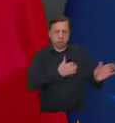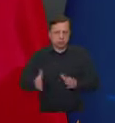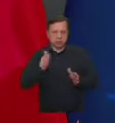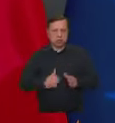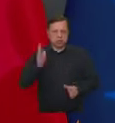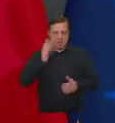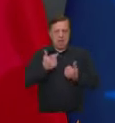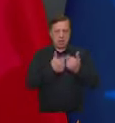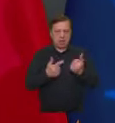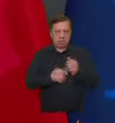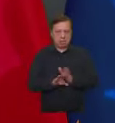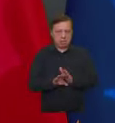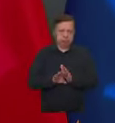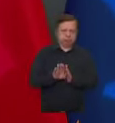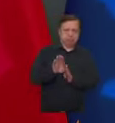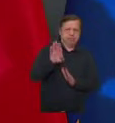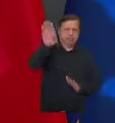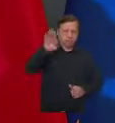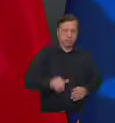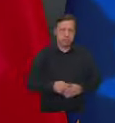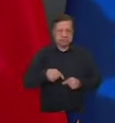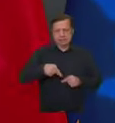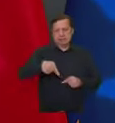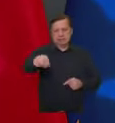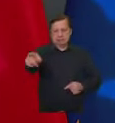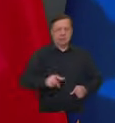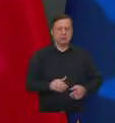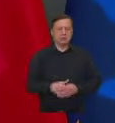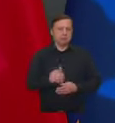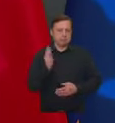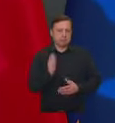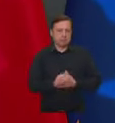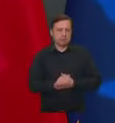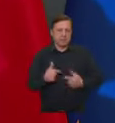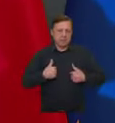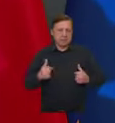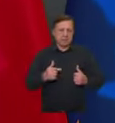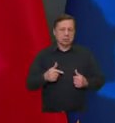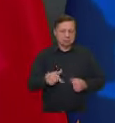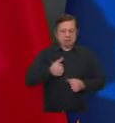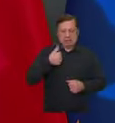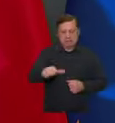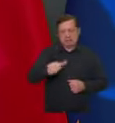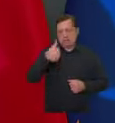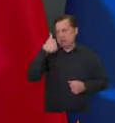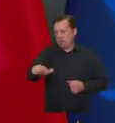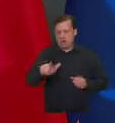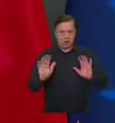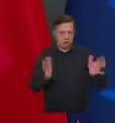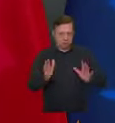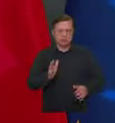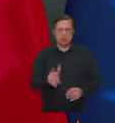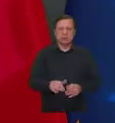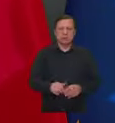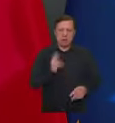liczby, na to, co nas czeka w najbliższych dniach, najbliższym tygodniu, dwóch, gdzie